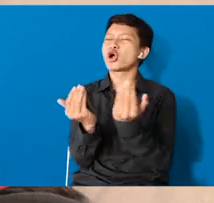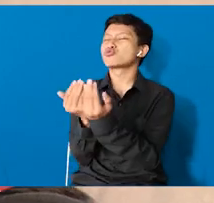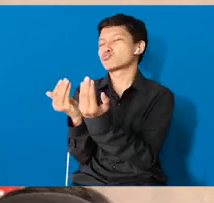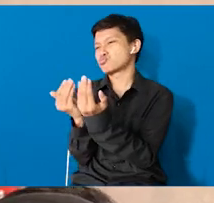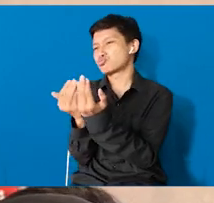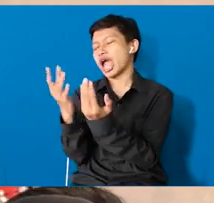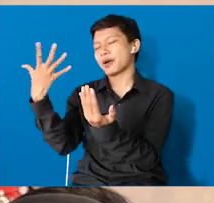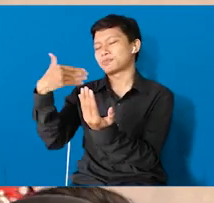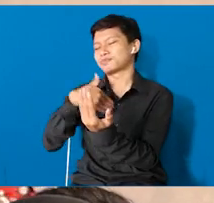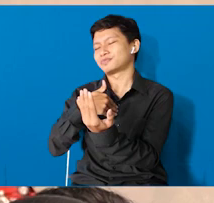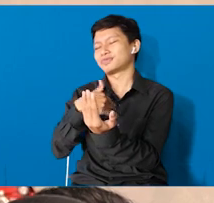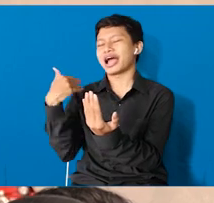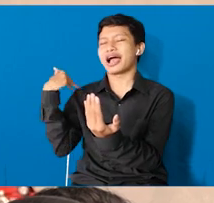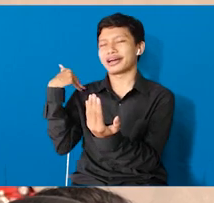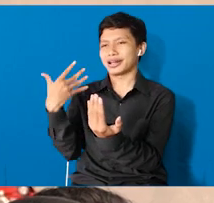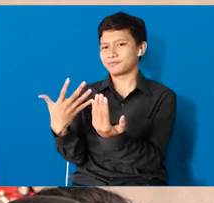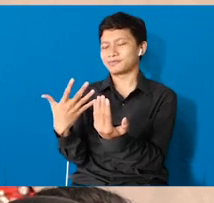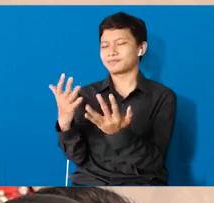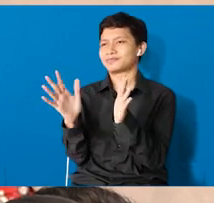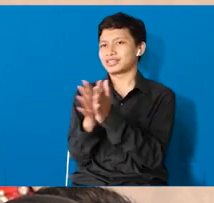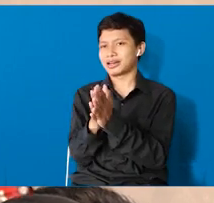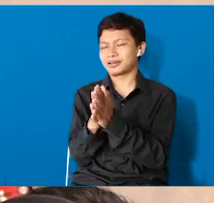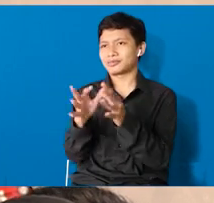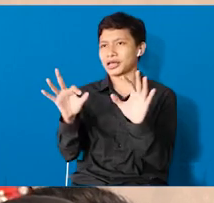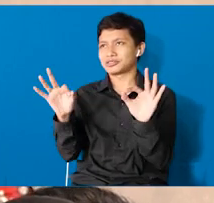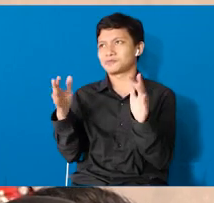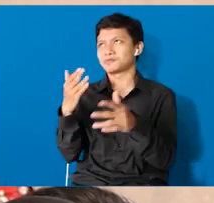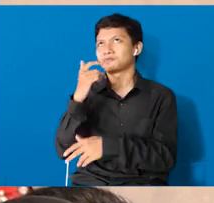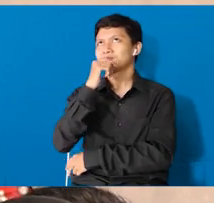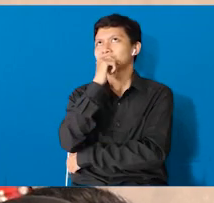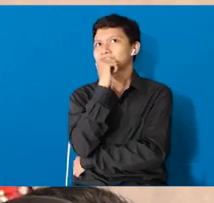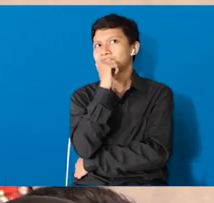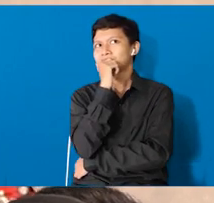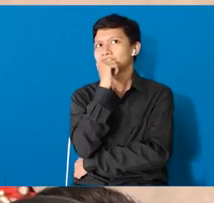Syukurilah yang ada dan